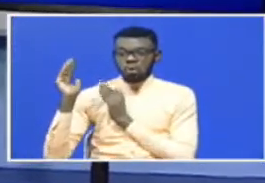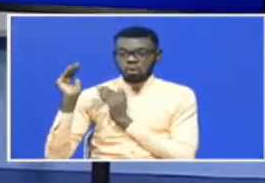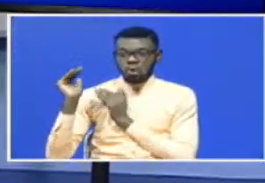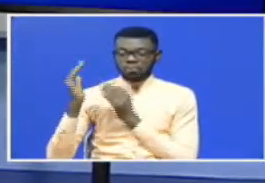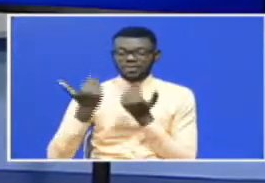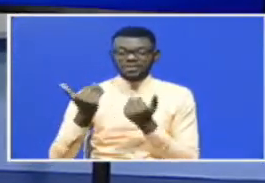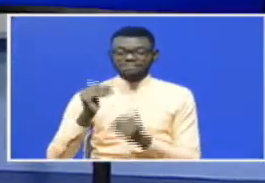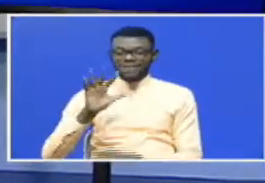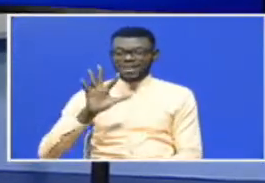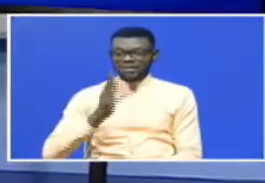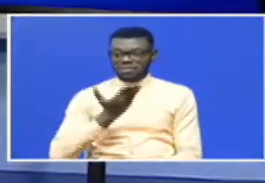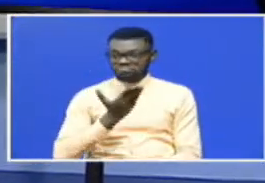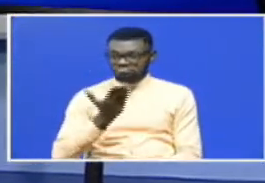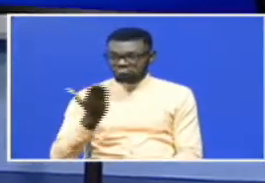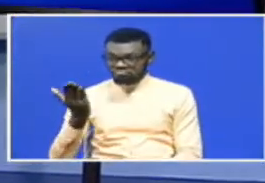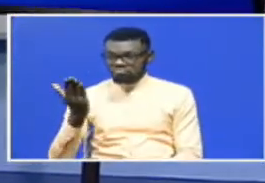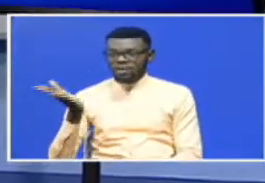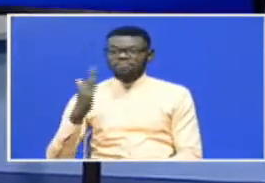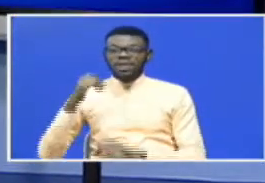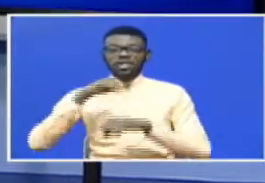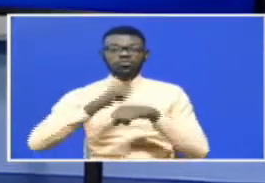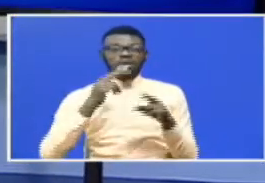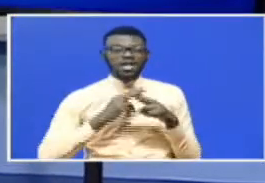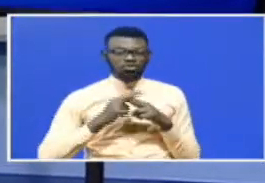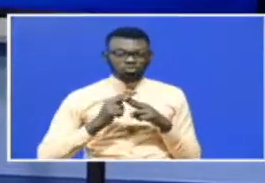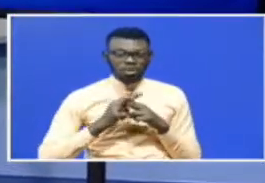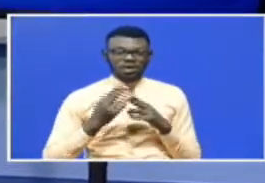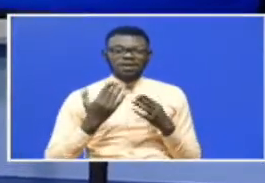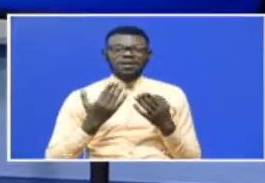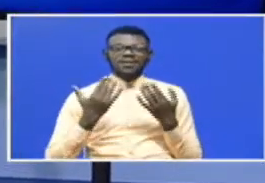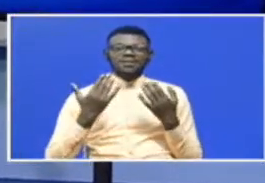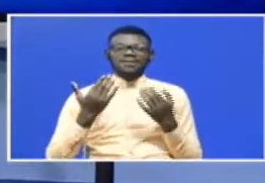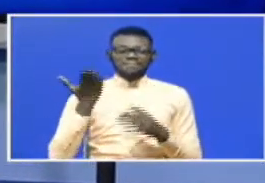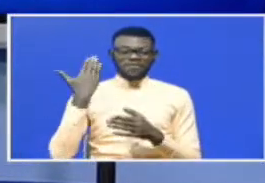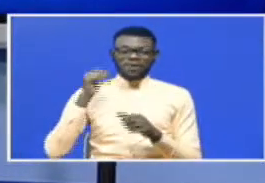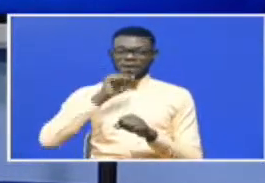watano watarejea darasani hivi karibuni. Mtazamaji, nilikuahidi kwamba atakuletea